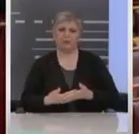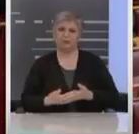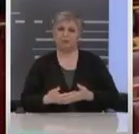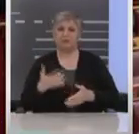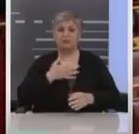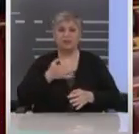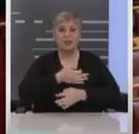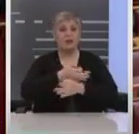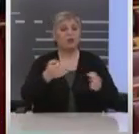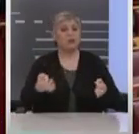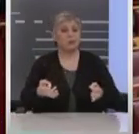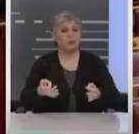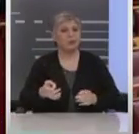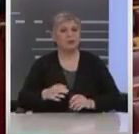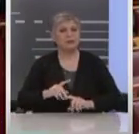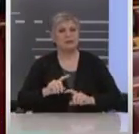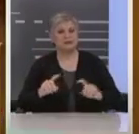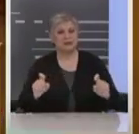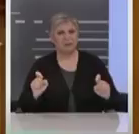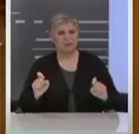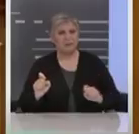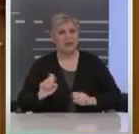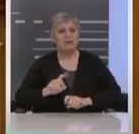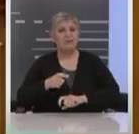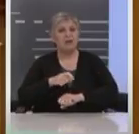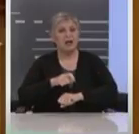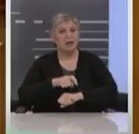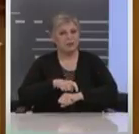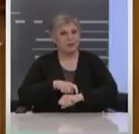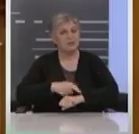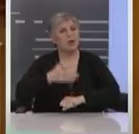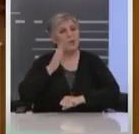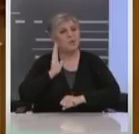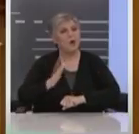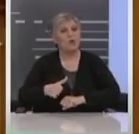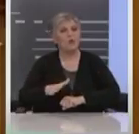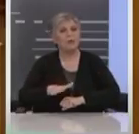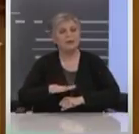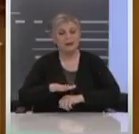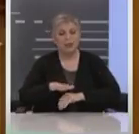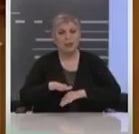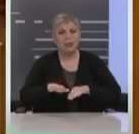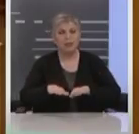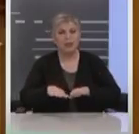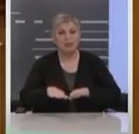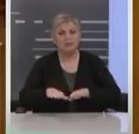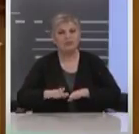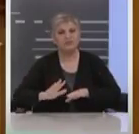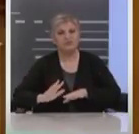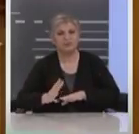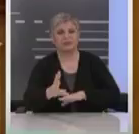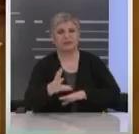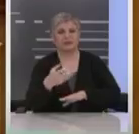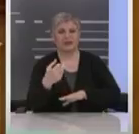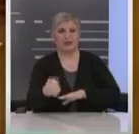λέγοντας ότι σήμερα έχουμε τη δυνατότητα να κάνουμε ένα βήμα μπροστά. Ένα σημαντικό βήμα μπροστά.